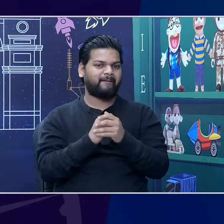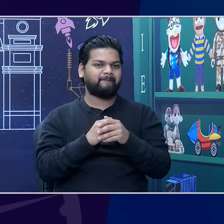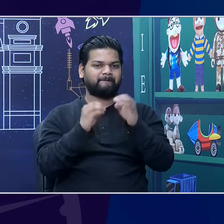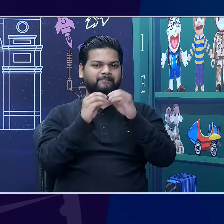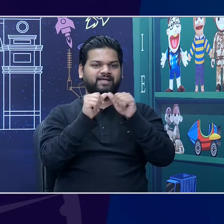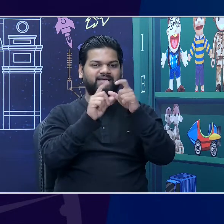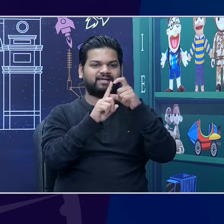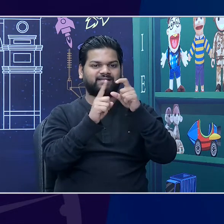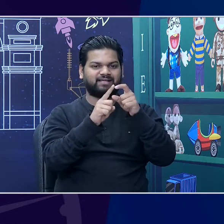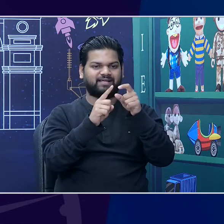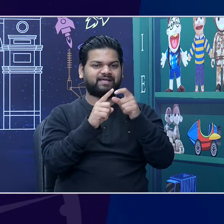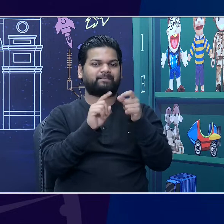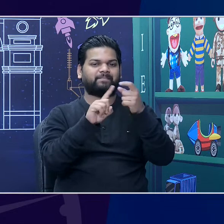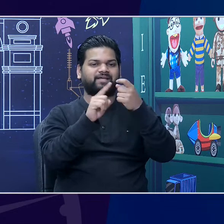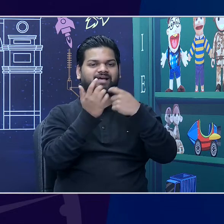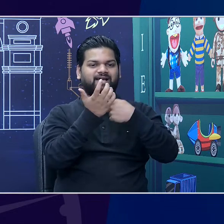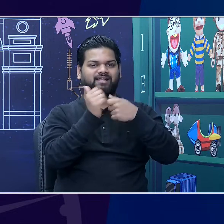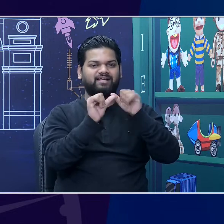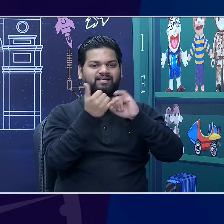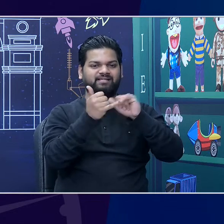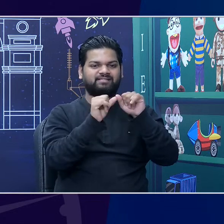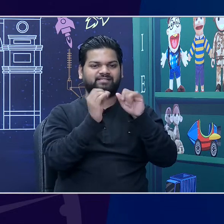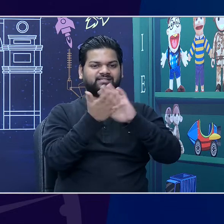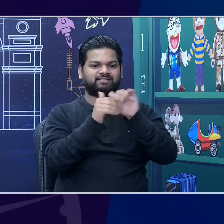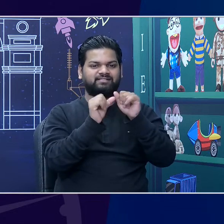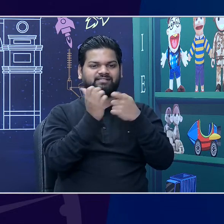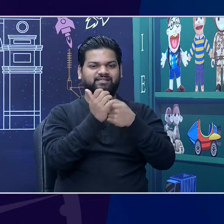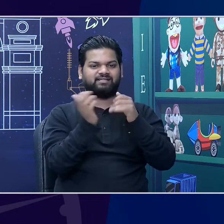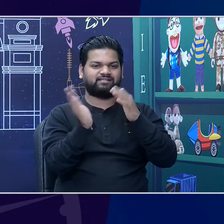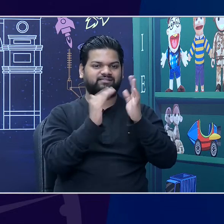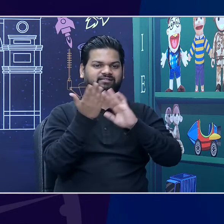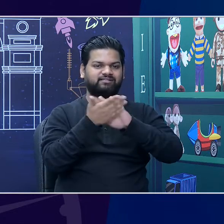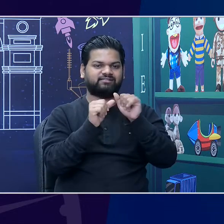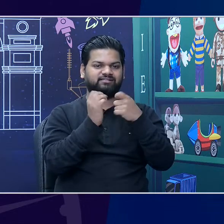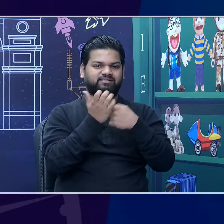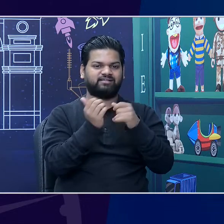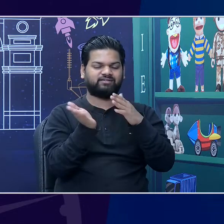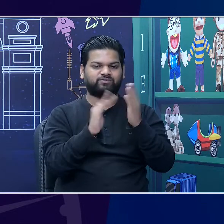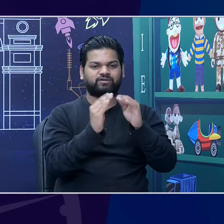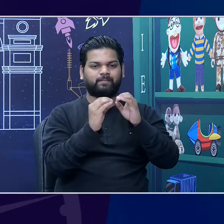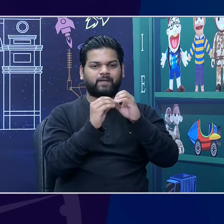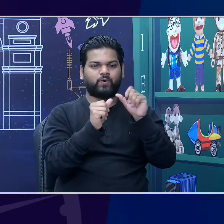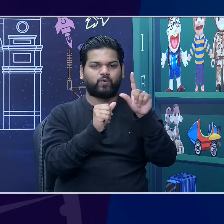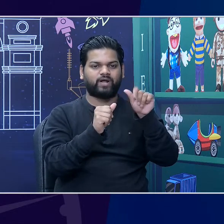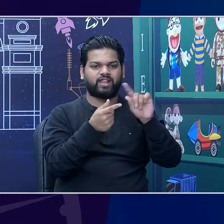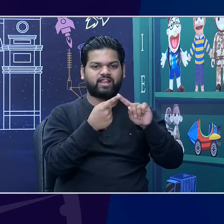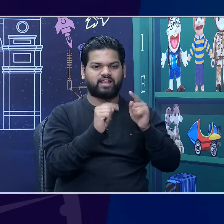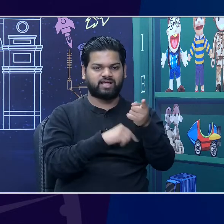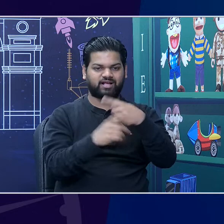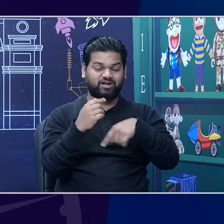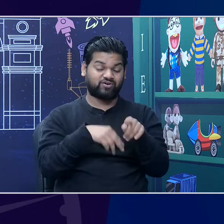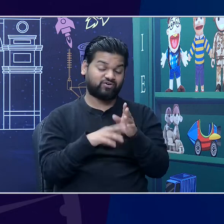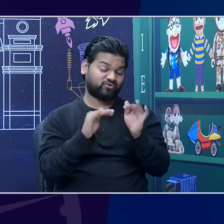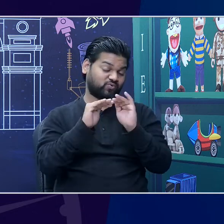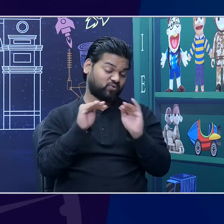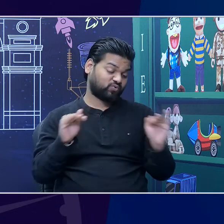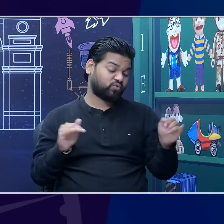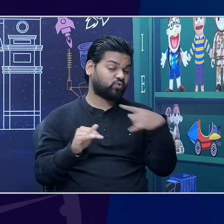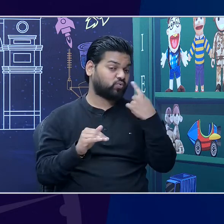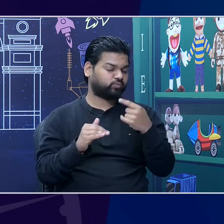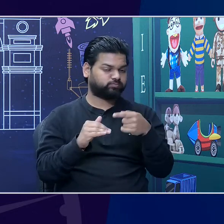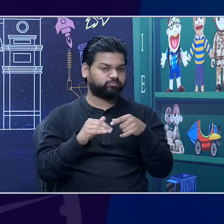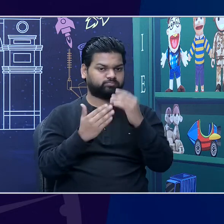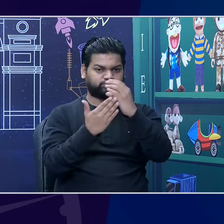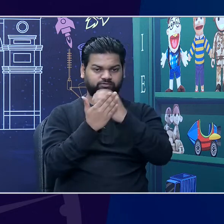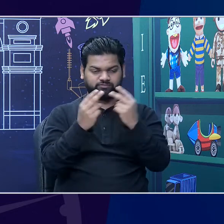पंडित बद्री प्रसाद हर हर बोले। तो ये दोनों फॉर्मूलाज हमारे स्टूडेंट्स एंड लर्नर्स को बहुत